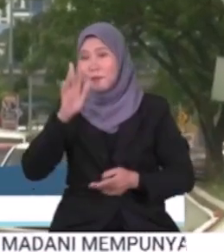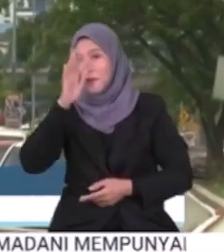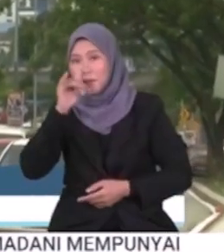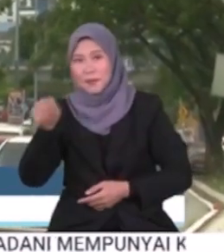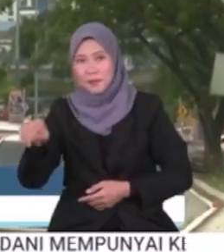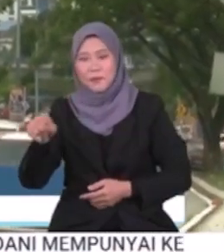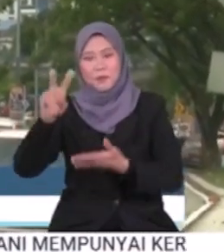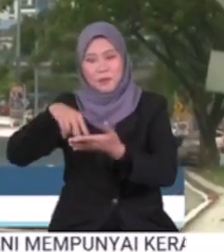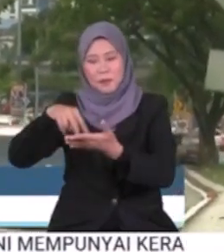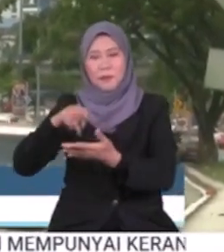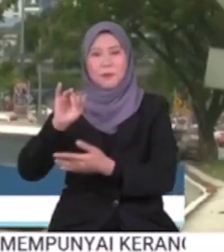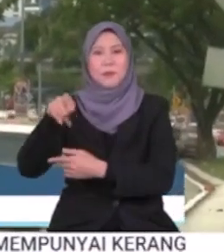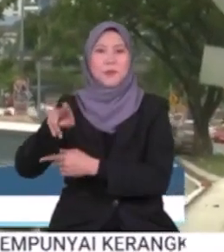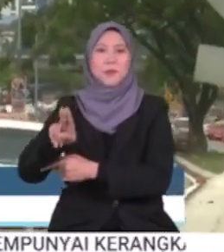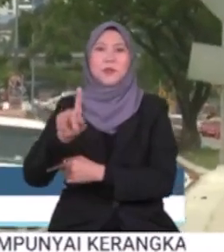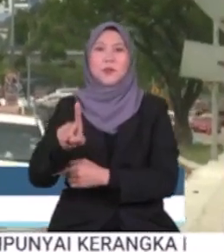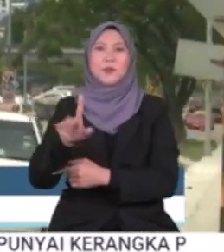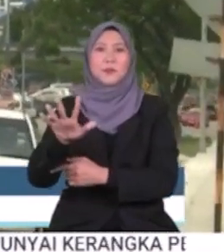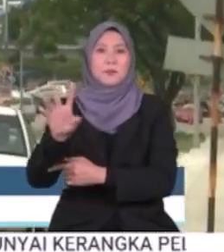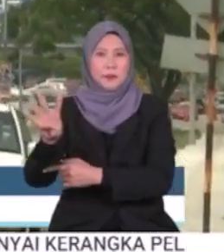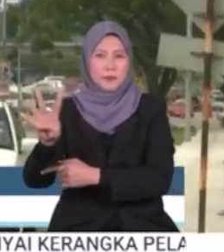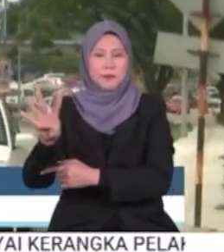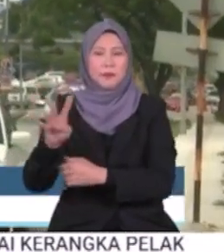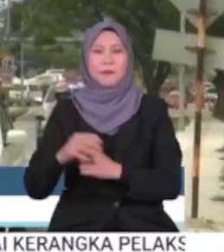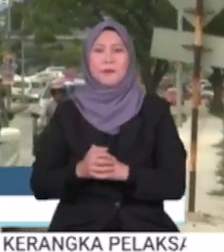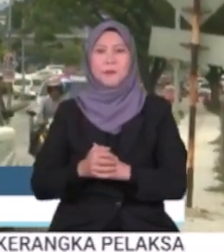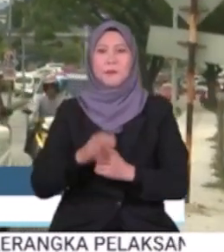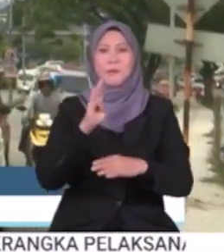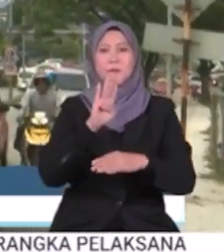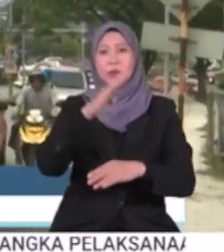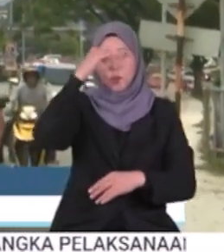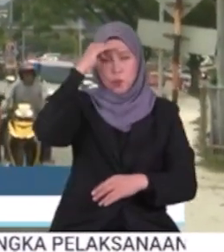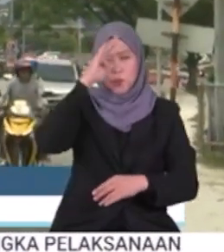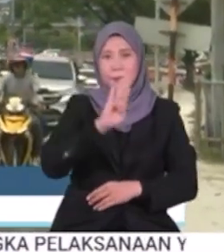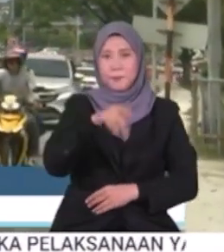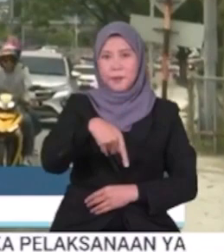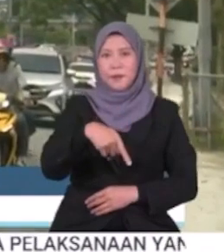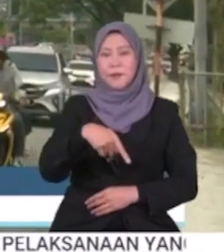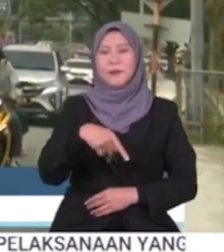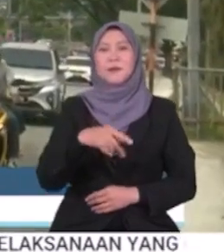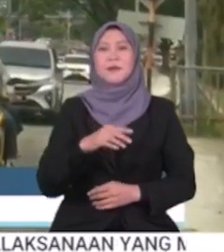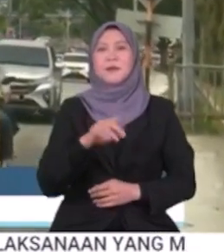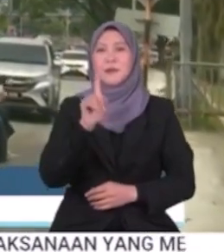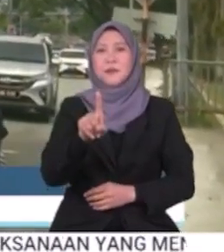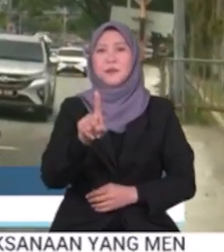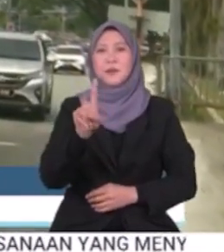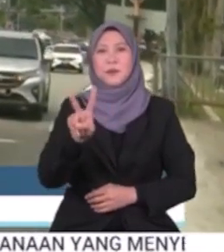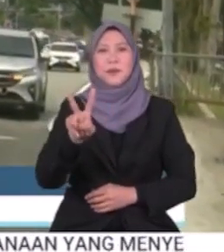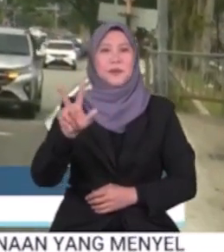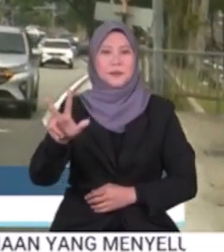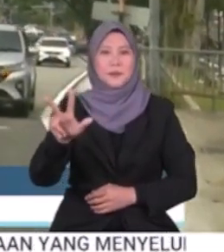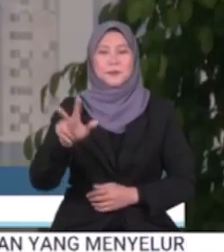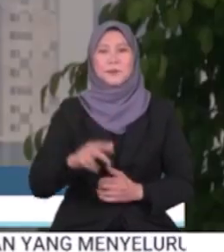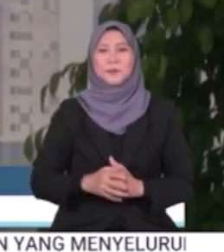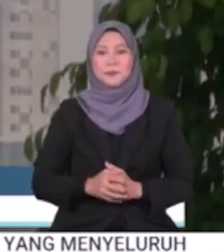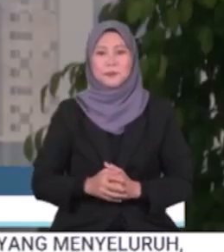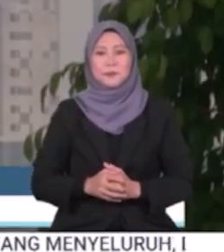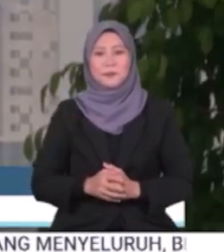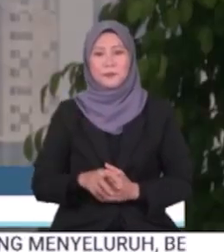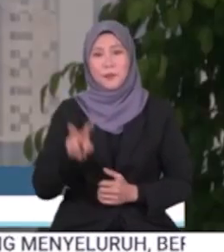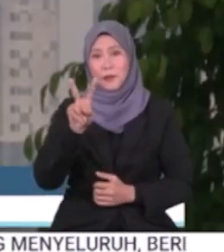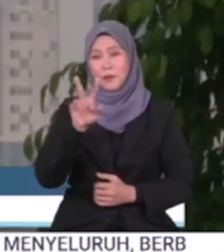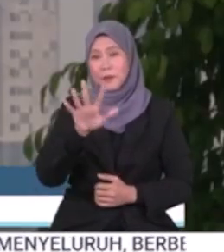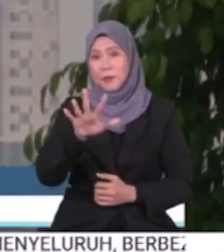pula bacaan Ipu 154 manakala Batu Pahat di Johor mencatatkan Ipu 123 sementara itu